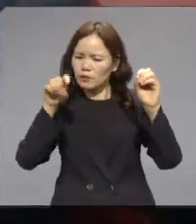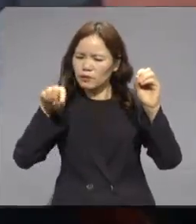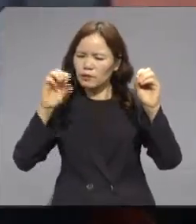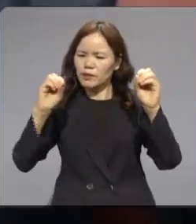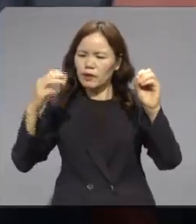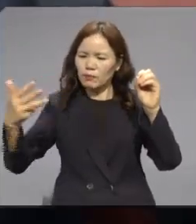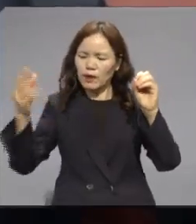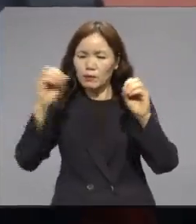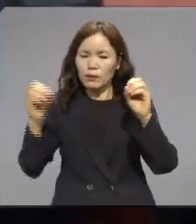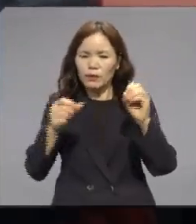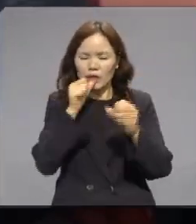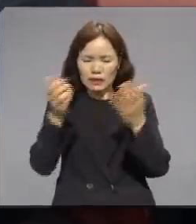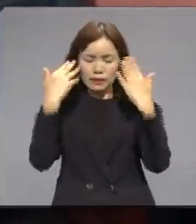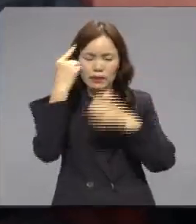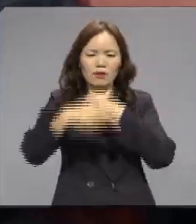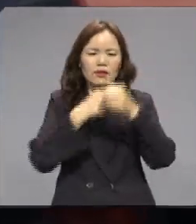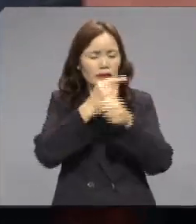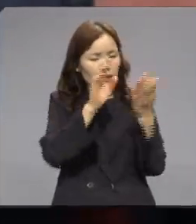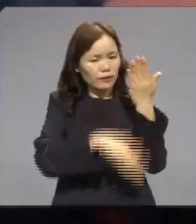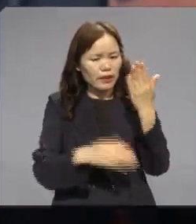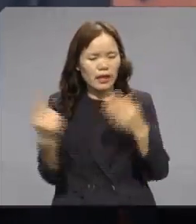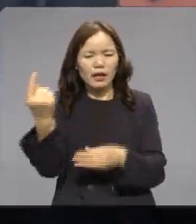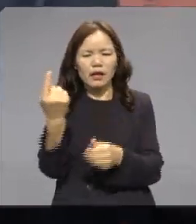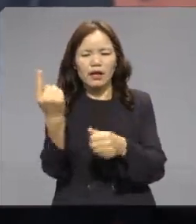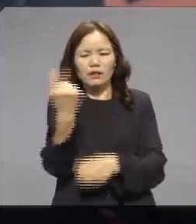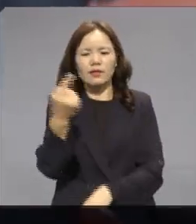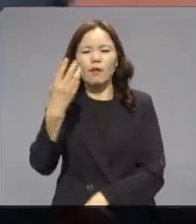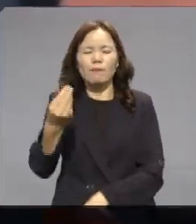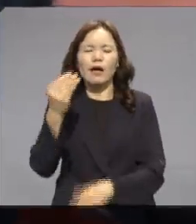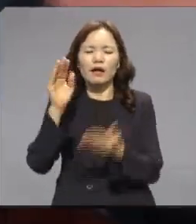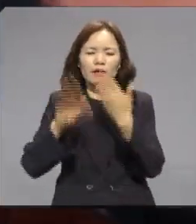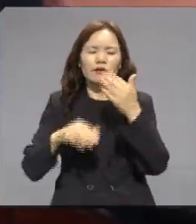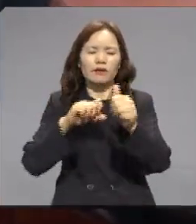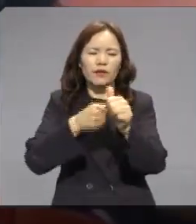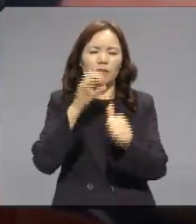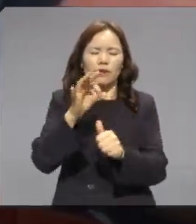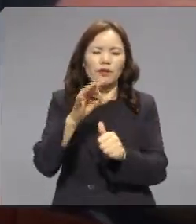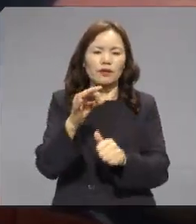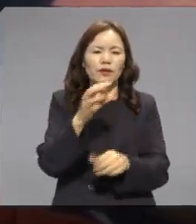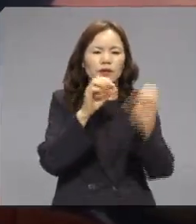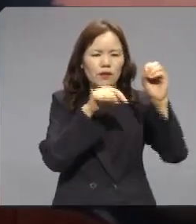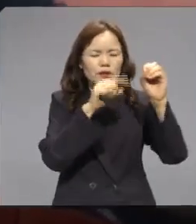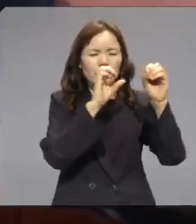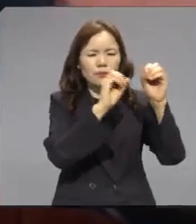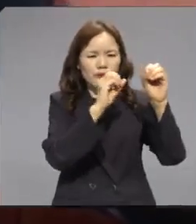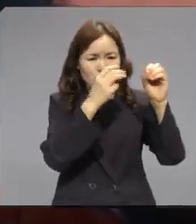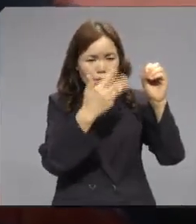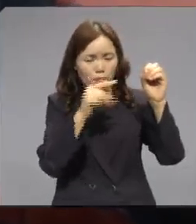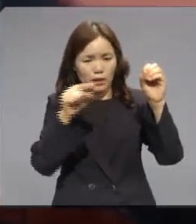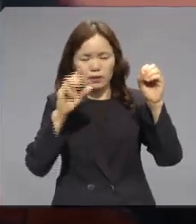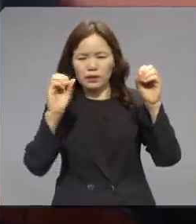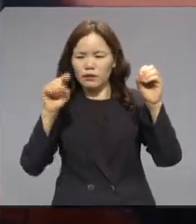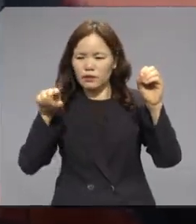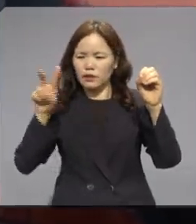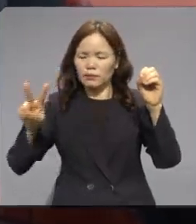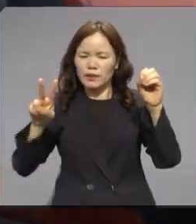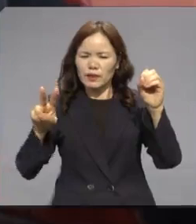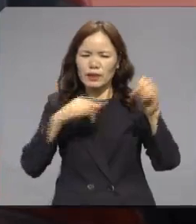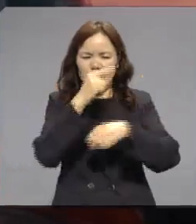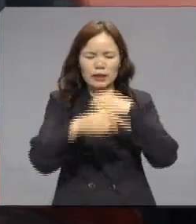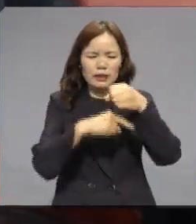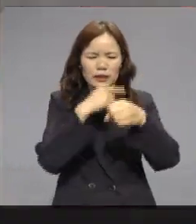0.08% 징역 1년 이하나 천만 원 이하 벌금형을 0.08 0.2% 징역 1에서